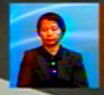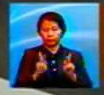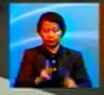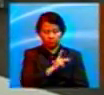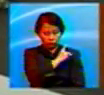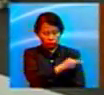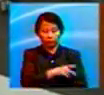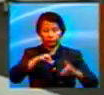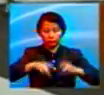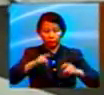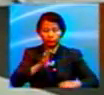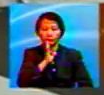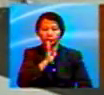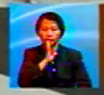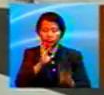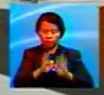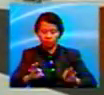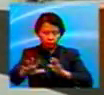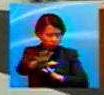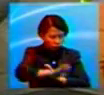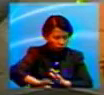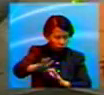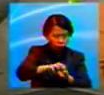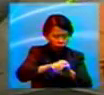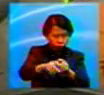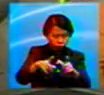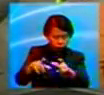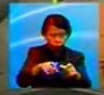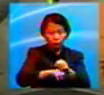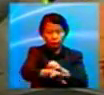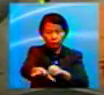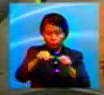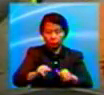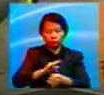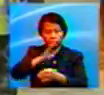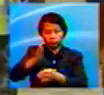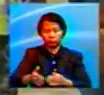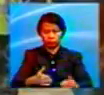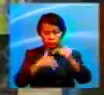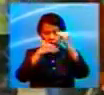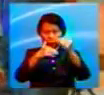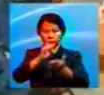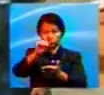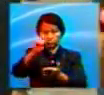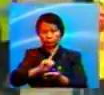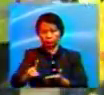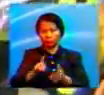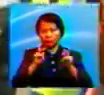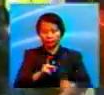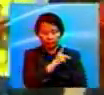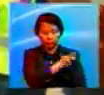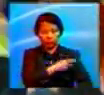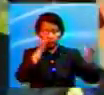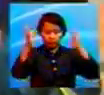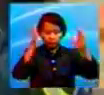berkuasa Australia berkata siri penting imbasan sonar dari dasar laut mungkin boleh disempurnakan dalam tempoh seminggu. Pihak berkuasa